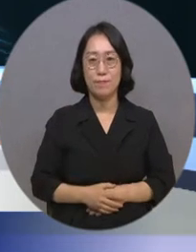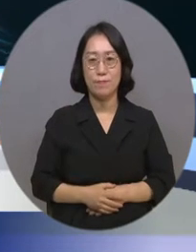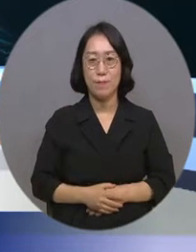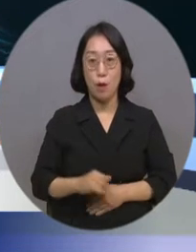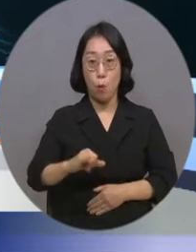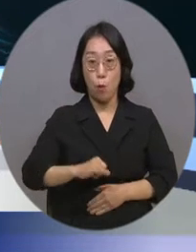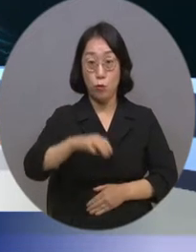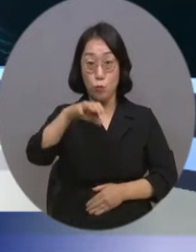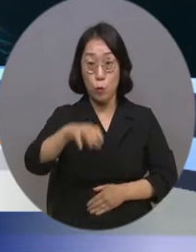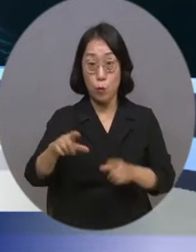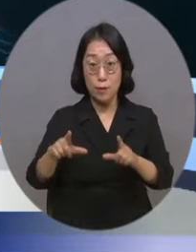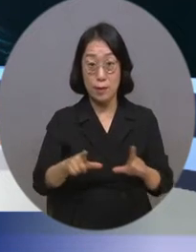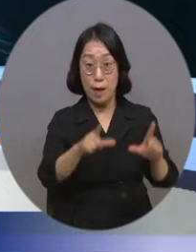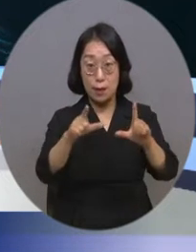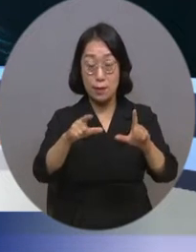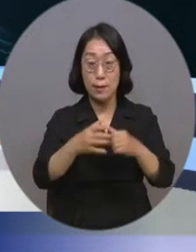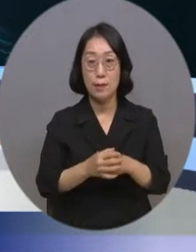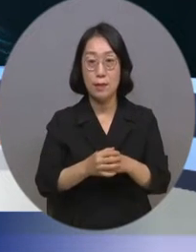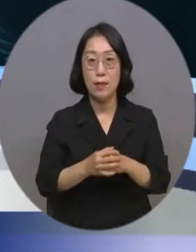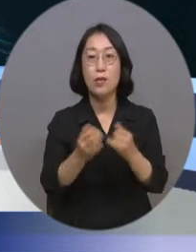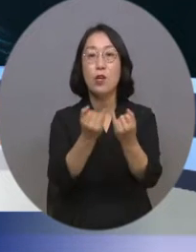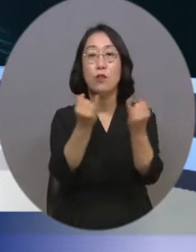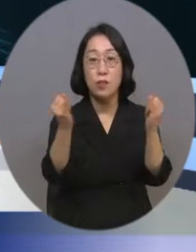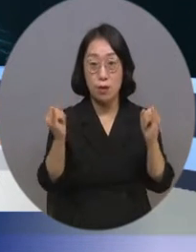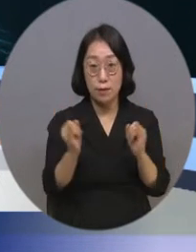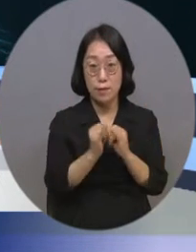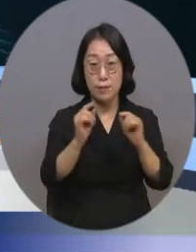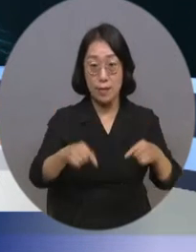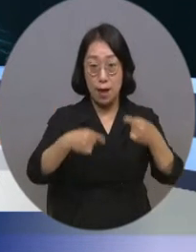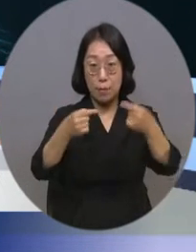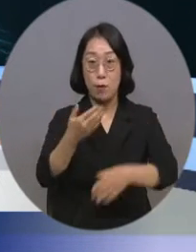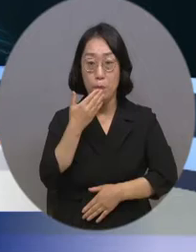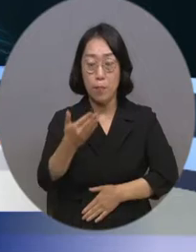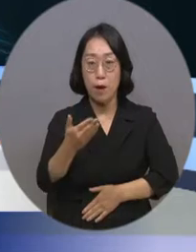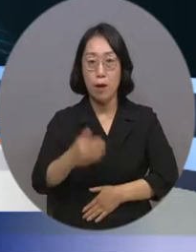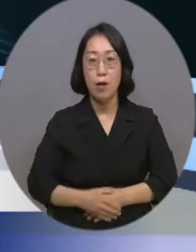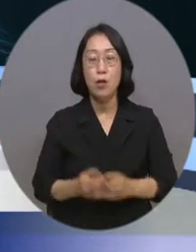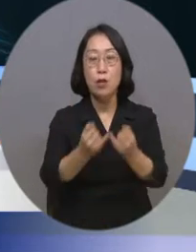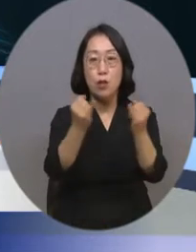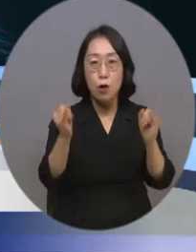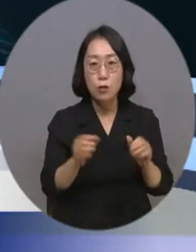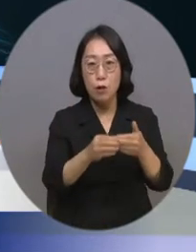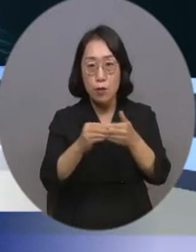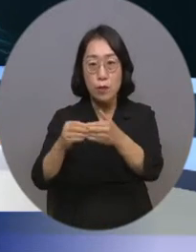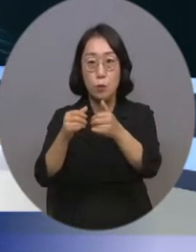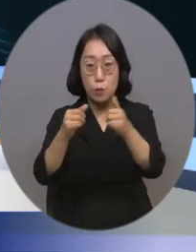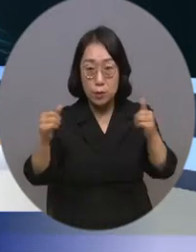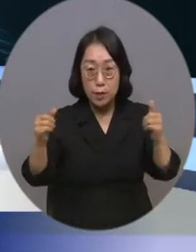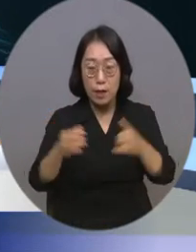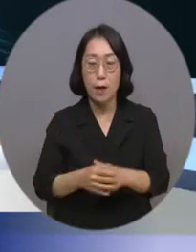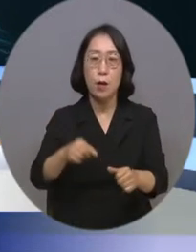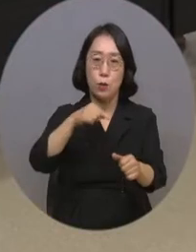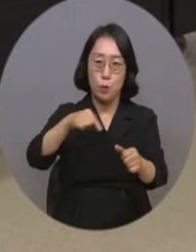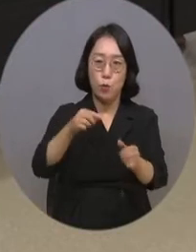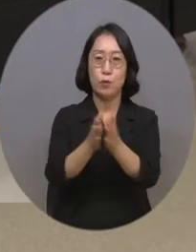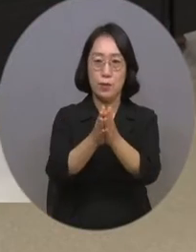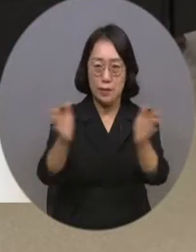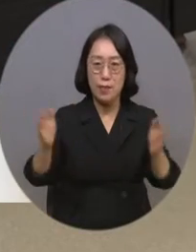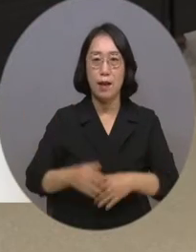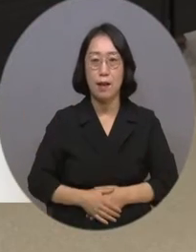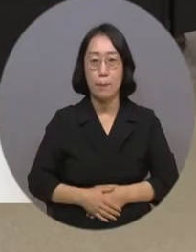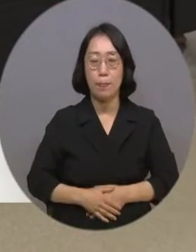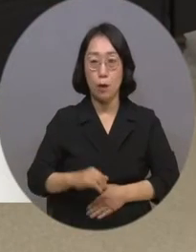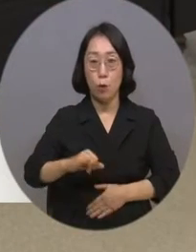원주시에 거주하는 여성들이 참여할 수 있는 2022 원주시 여성 리더 아카데미가 개최됐습니다.